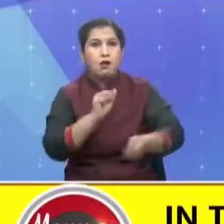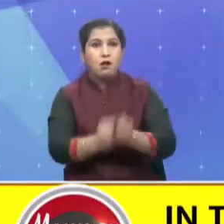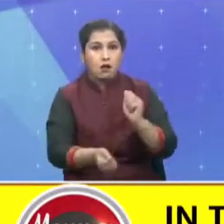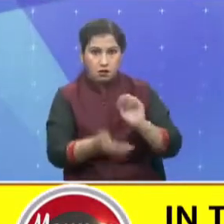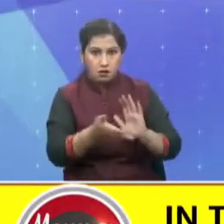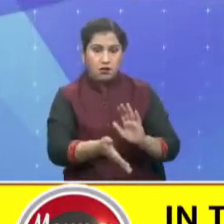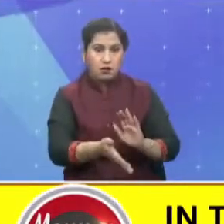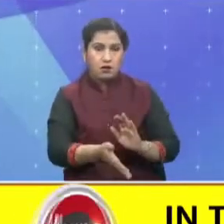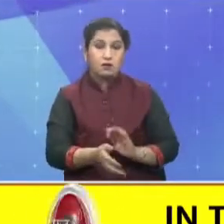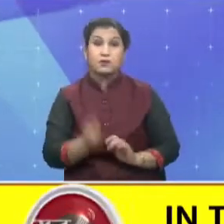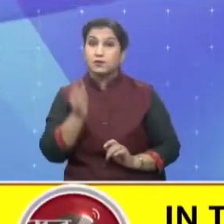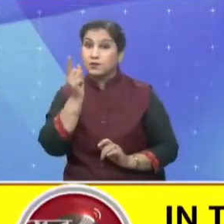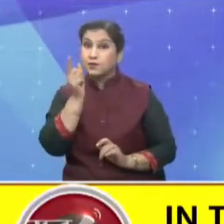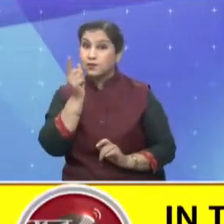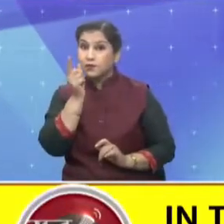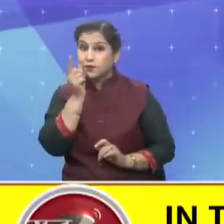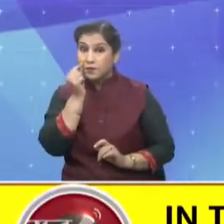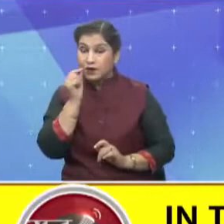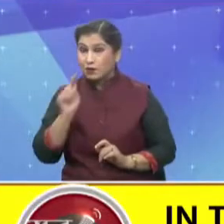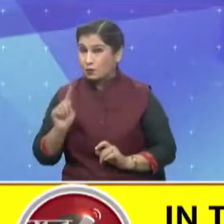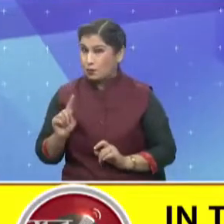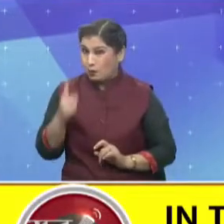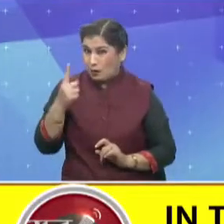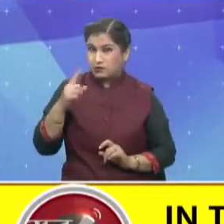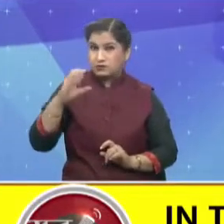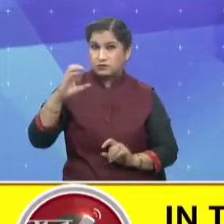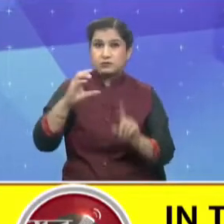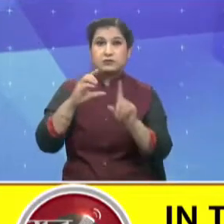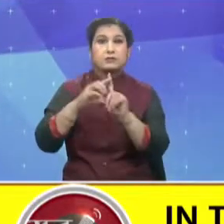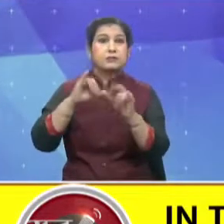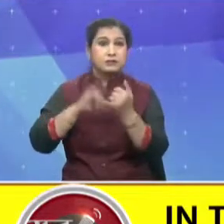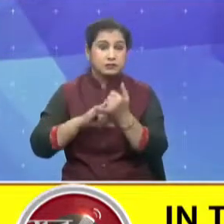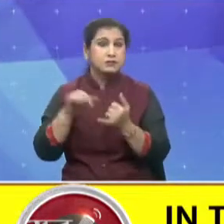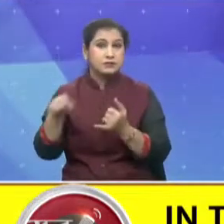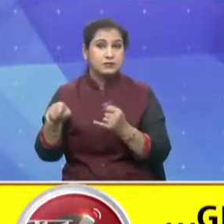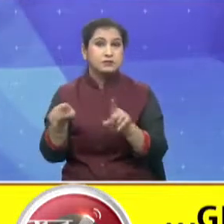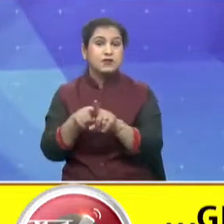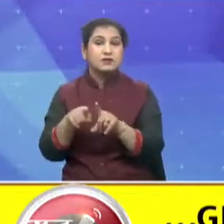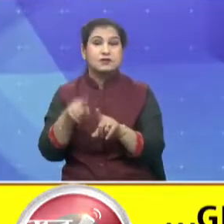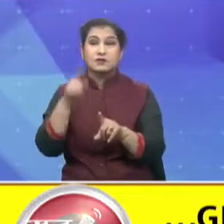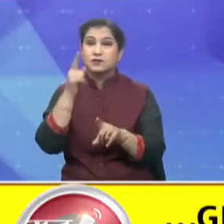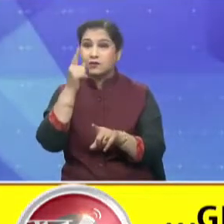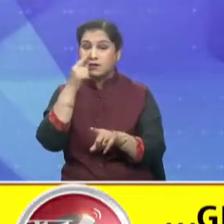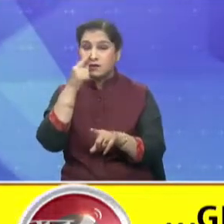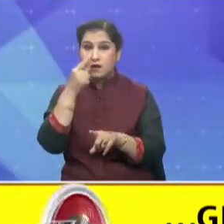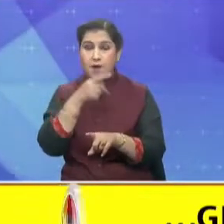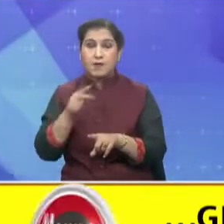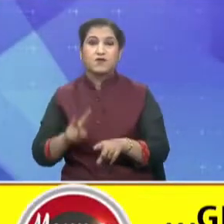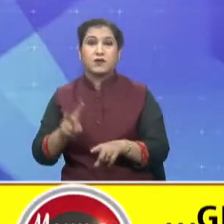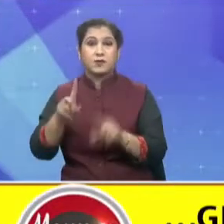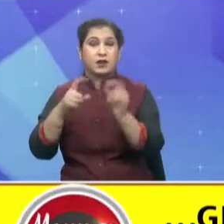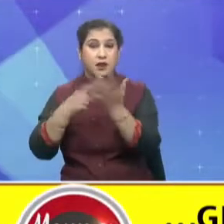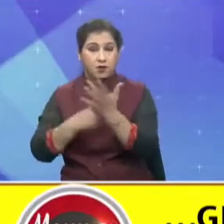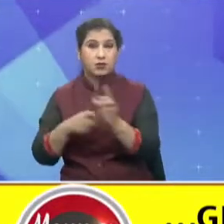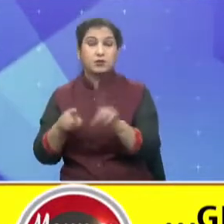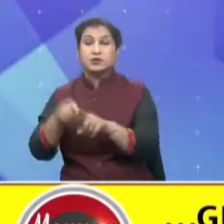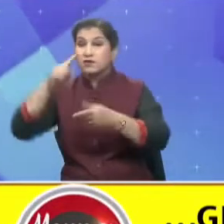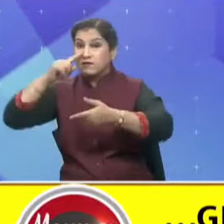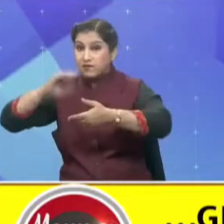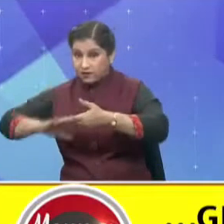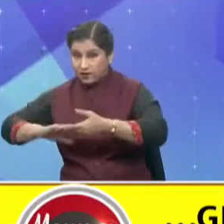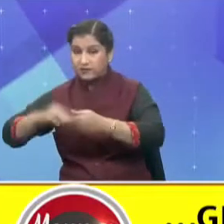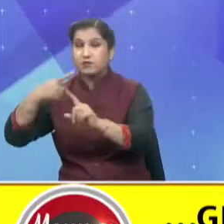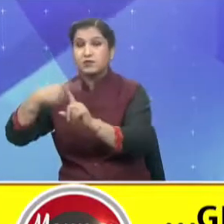के पहले सीडीएस जनरल बिपिन रावत और उनकी पत्नी समेत कई वीरों को खो